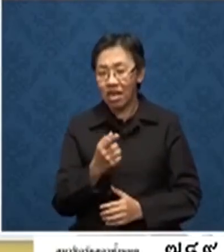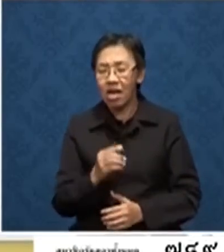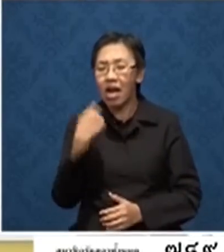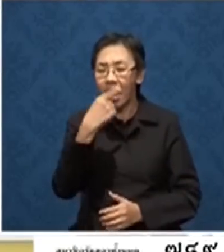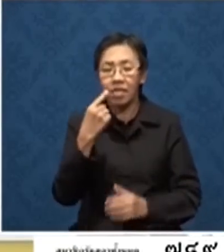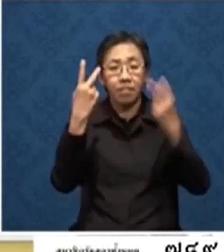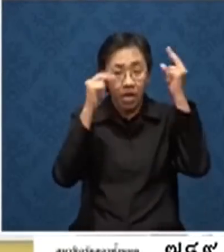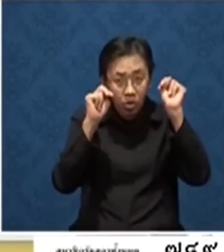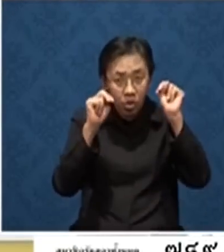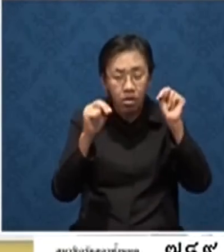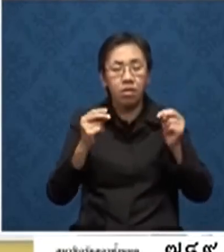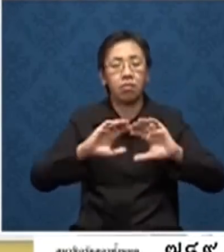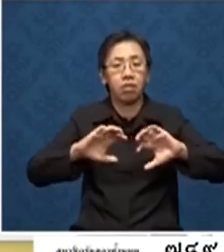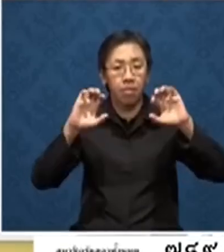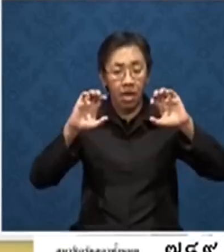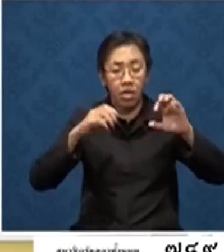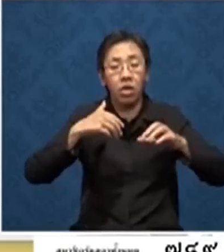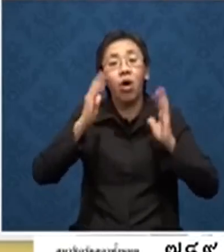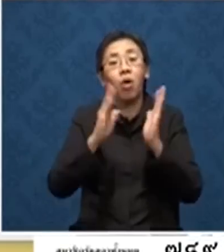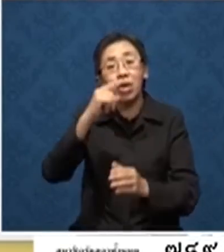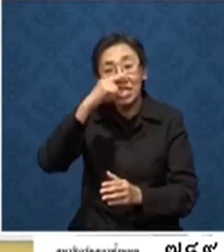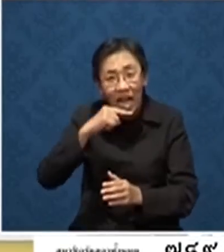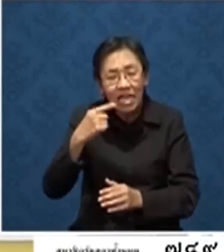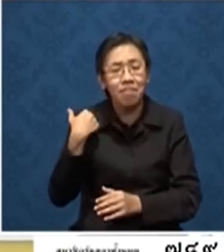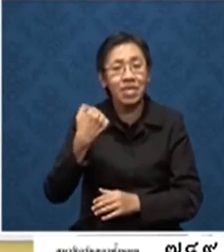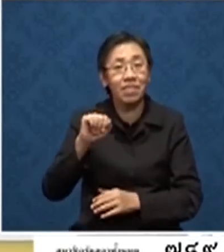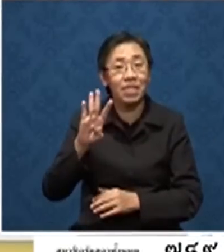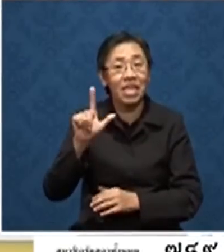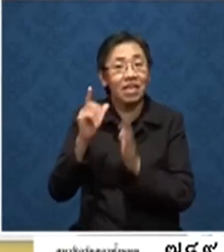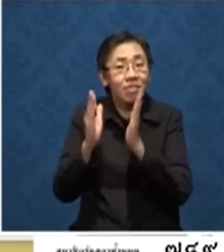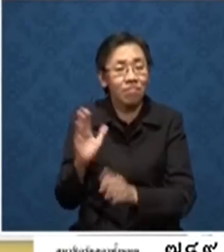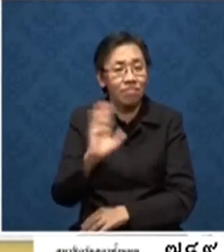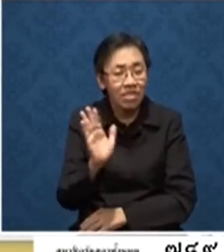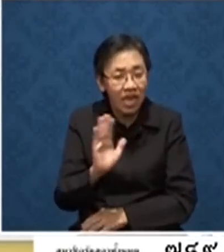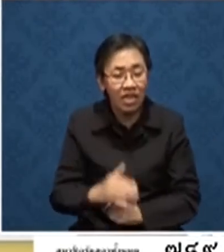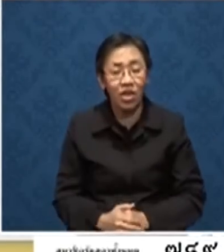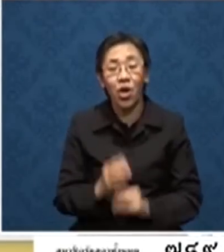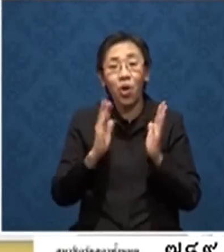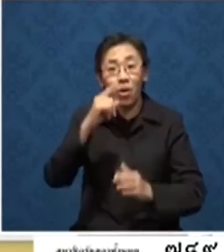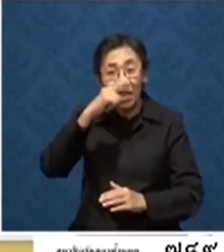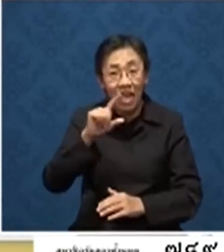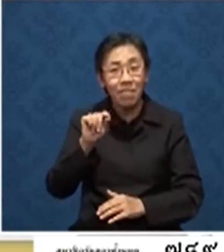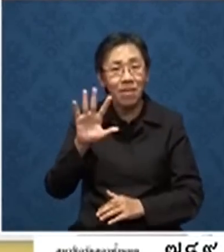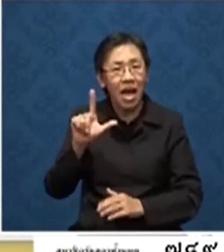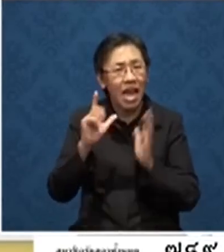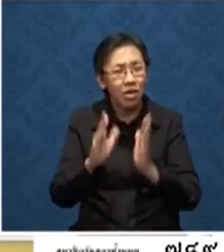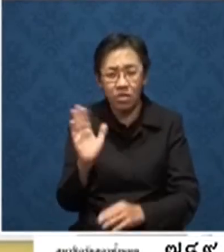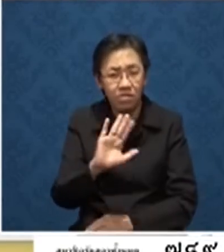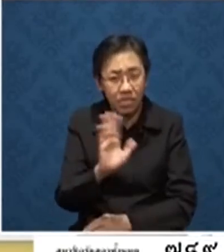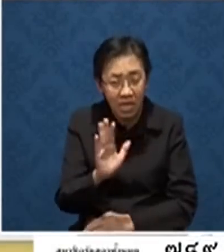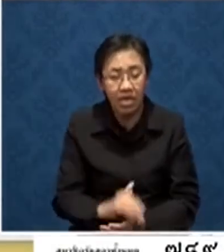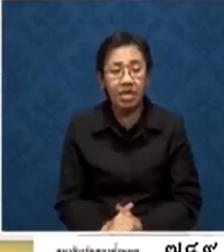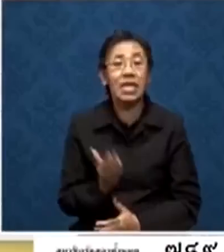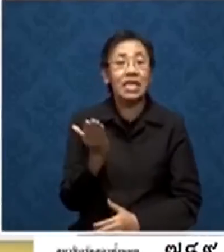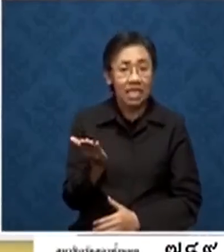ตามคนไทยไม่ได้มีแค่ 14ล้านคนไทยไม่ได้มี 25ล้านท่านต้องเป็นนายก